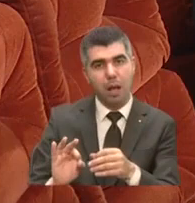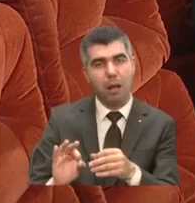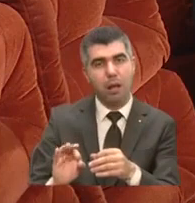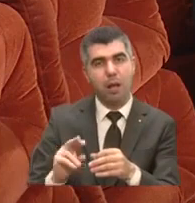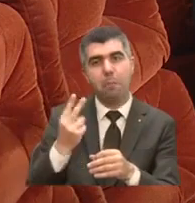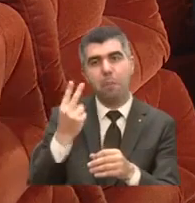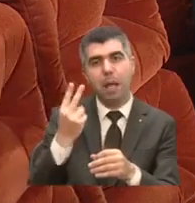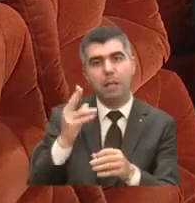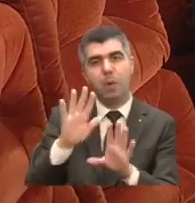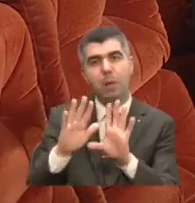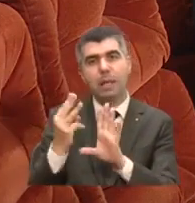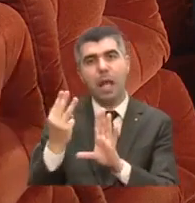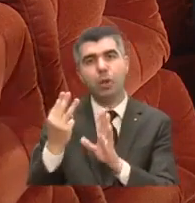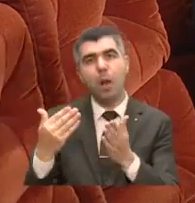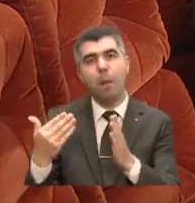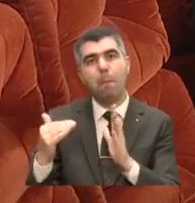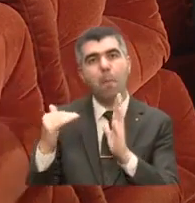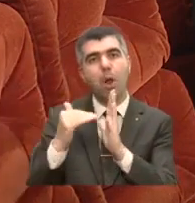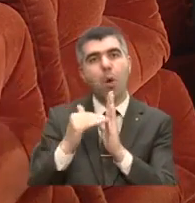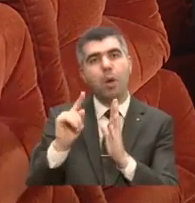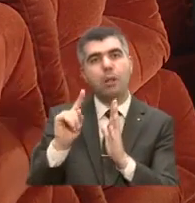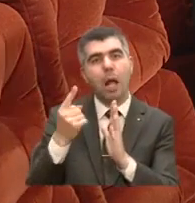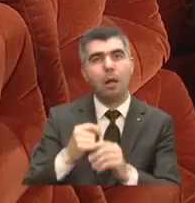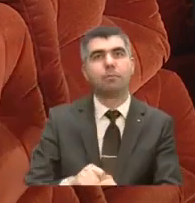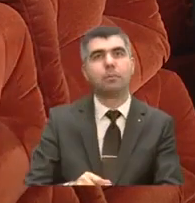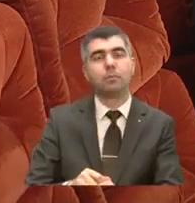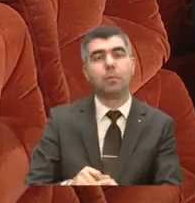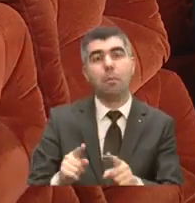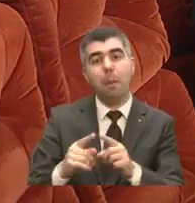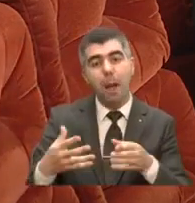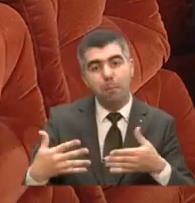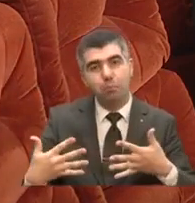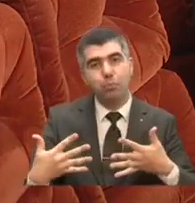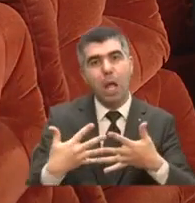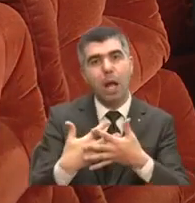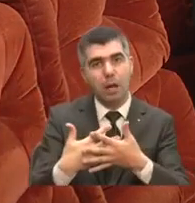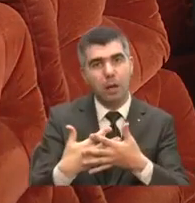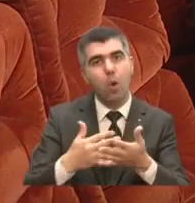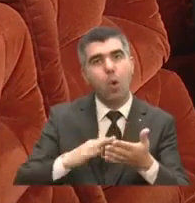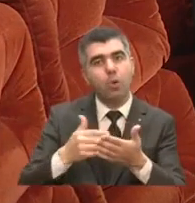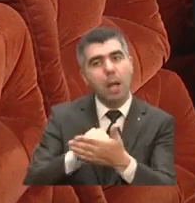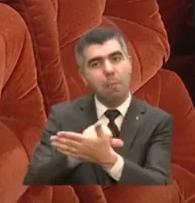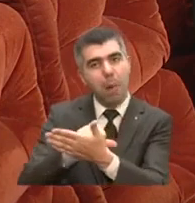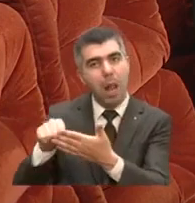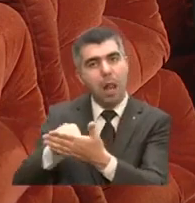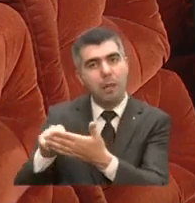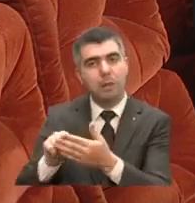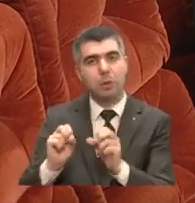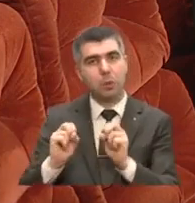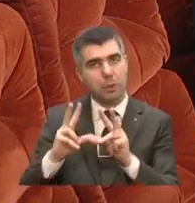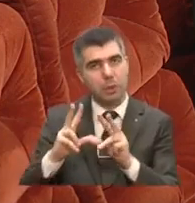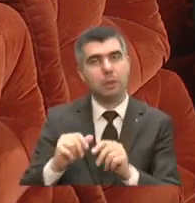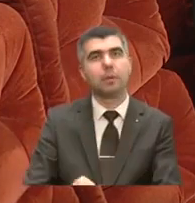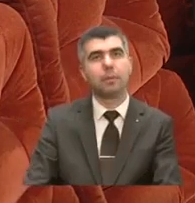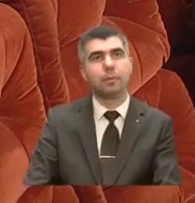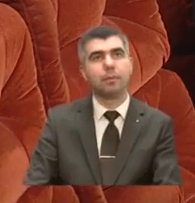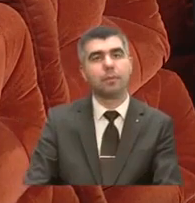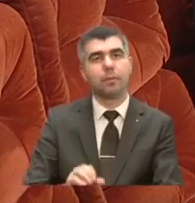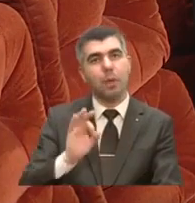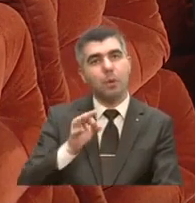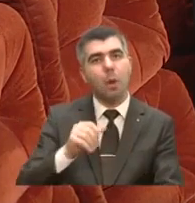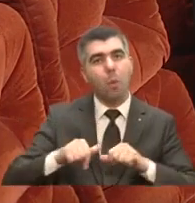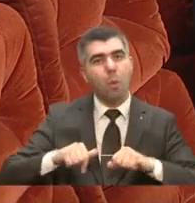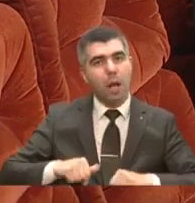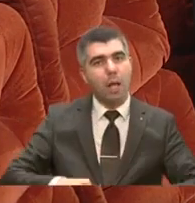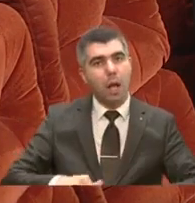الدرهم، والشركاء مرة أخرى خلصوا سميتو ديالهم، ونحن في ذلك نتحمل المسؤولية